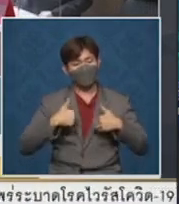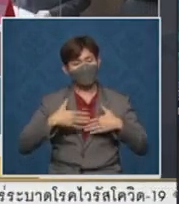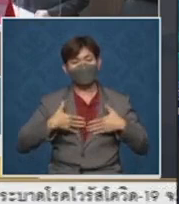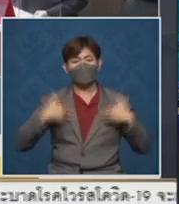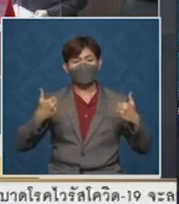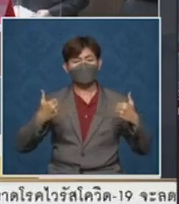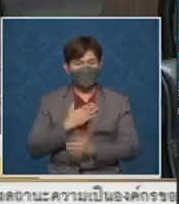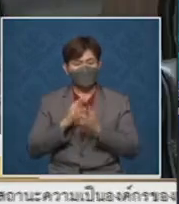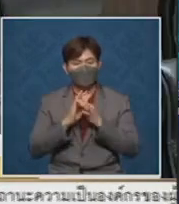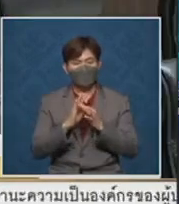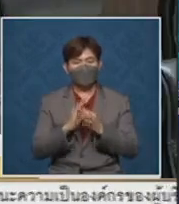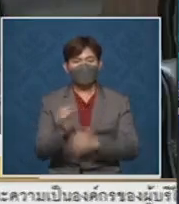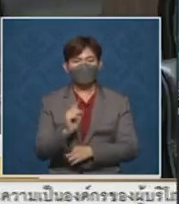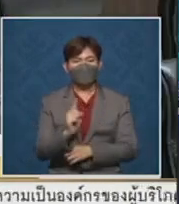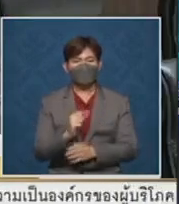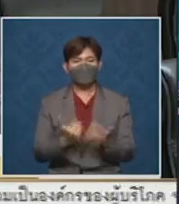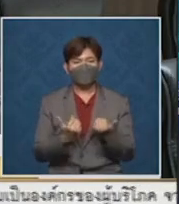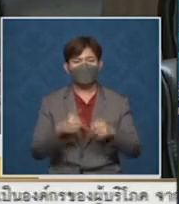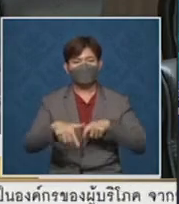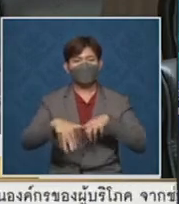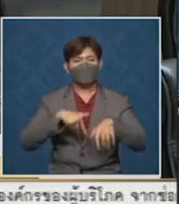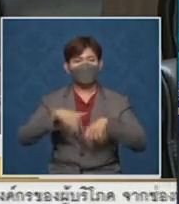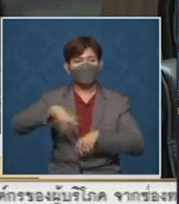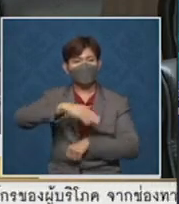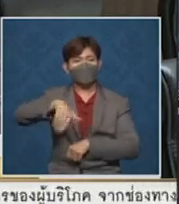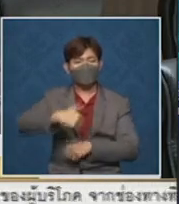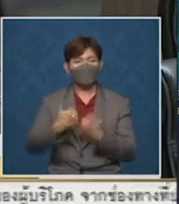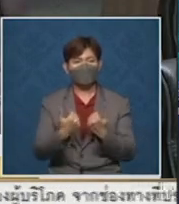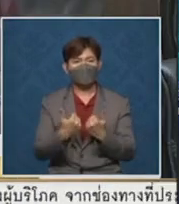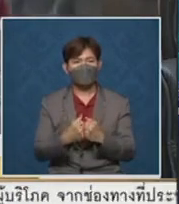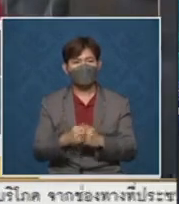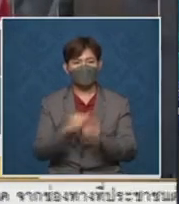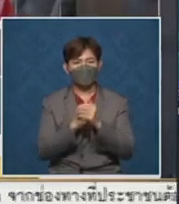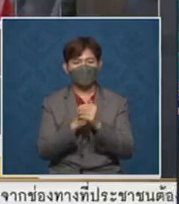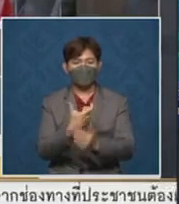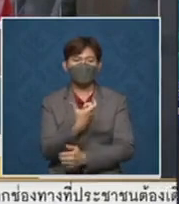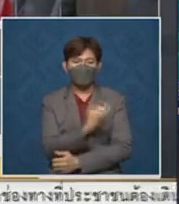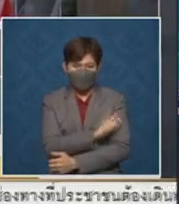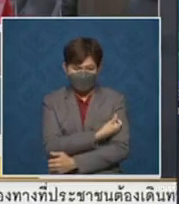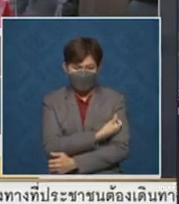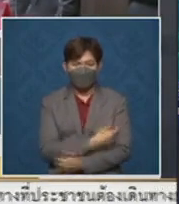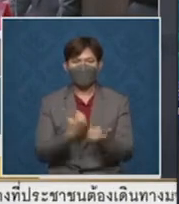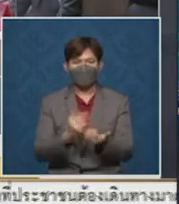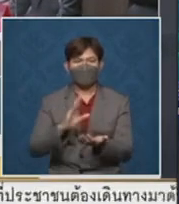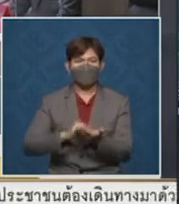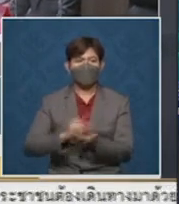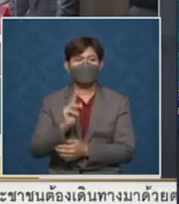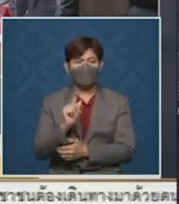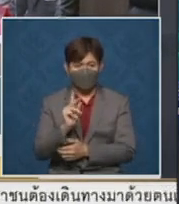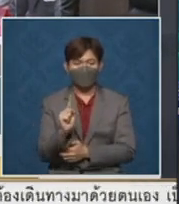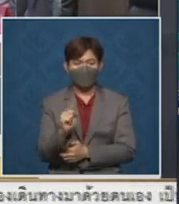ยกันครับทุกองคาพยพต้องช่วยกันต้องดูต้องร่วมกันและที่สำคัญประชาชนในพื้นที่นั่นแหละต้องให้ความร่วมมือ